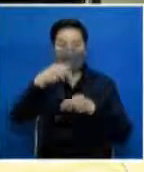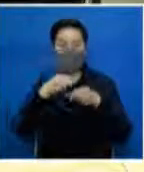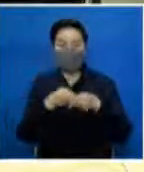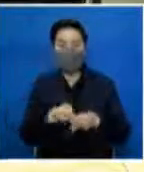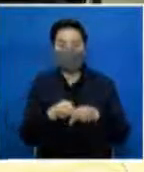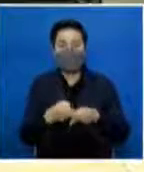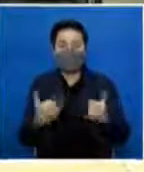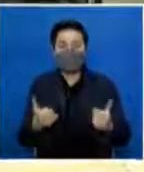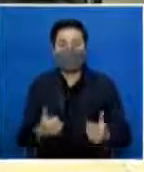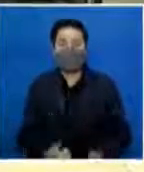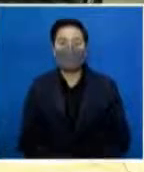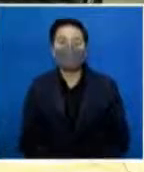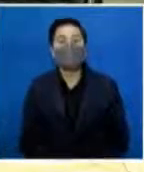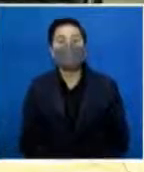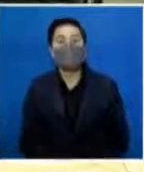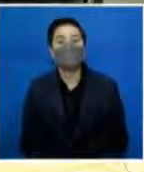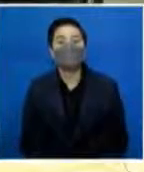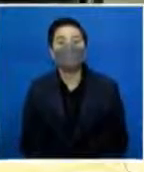ค่ะ